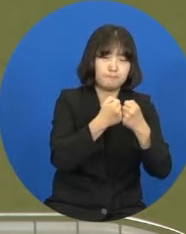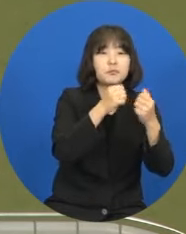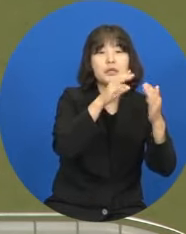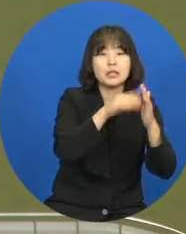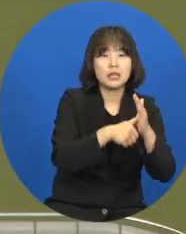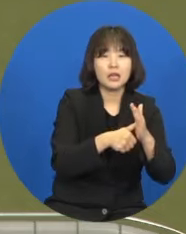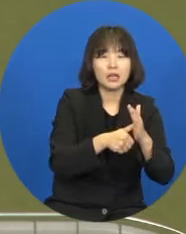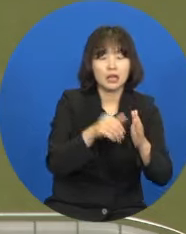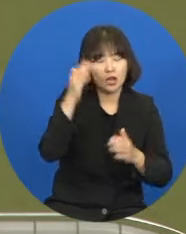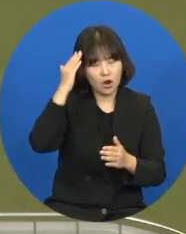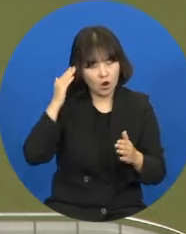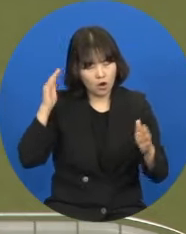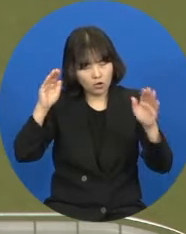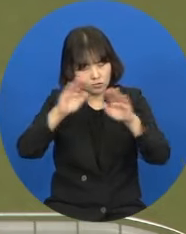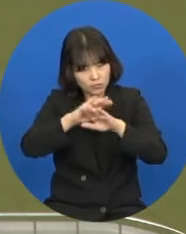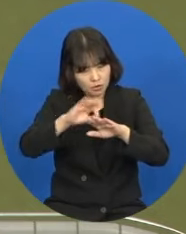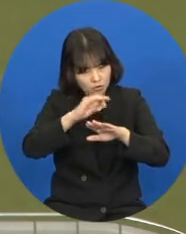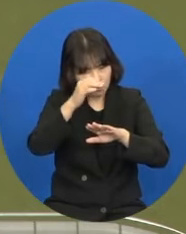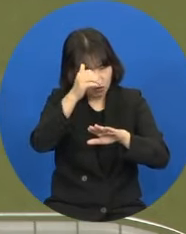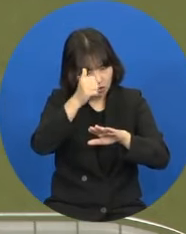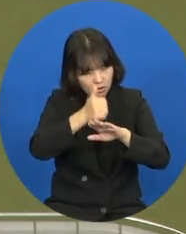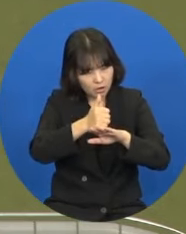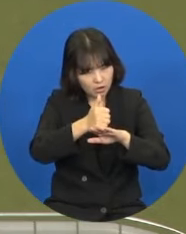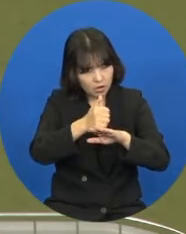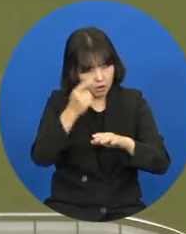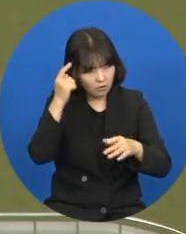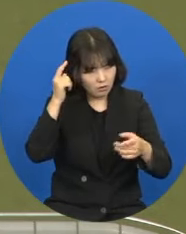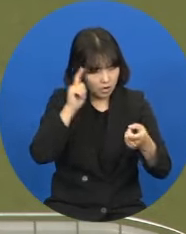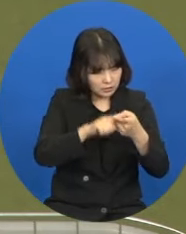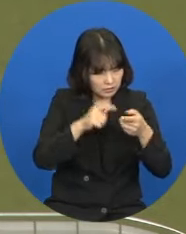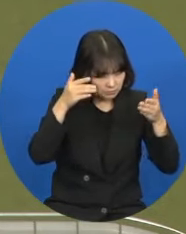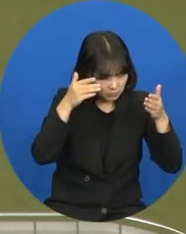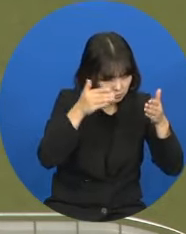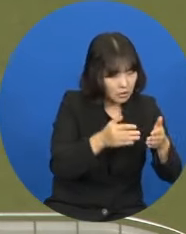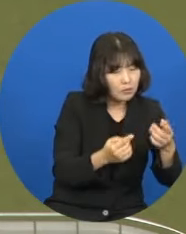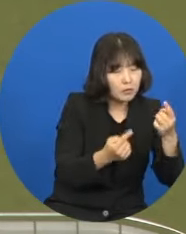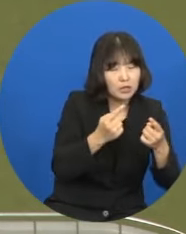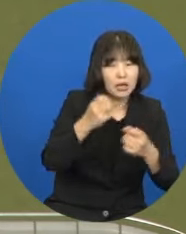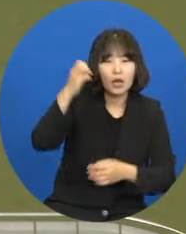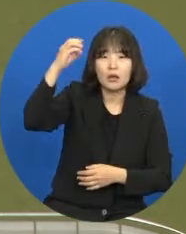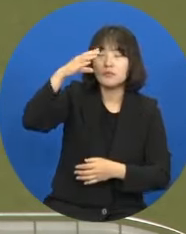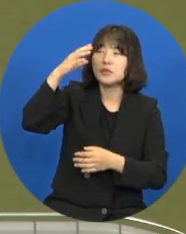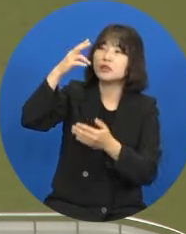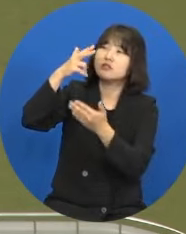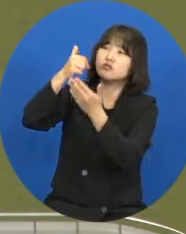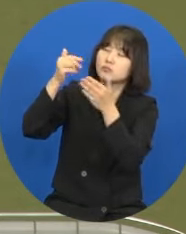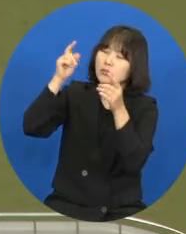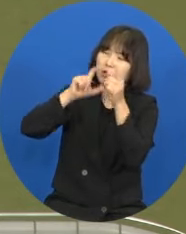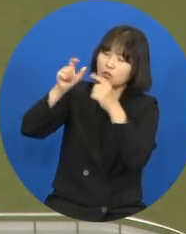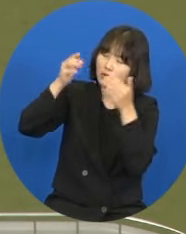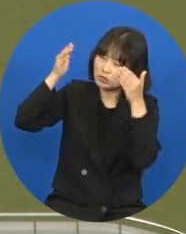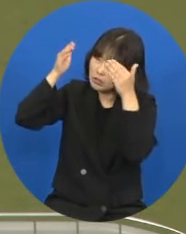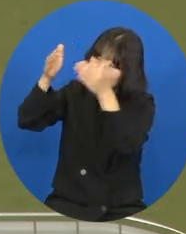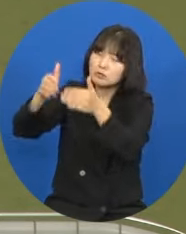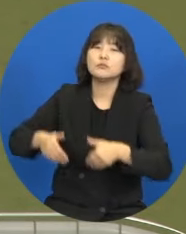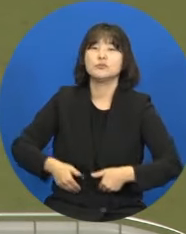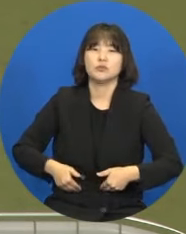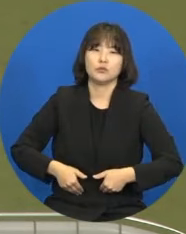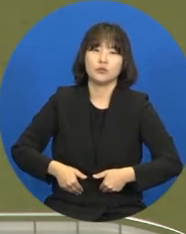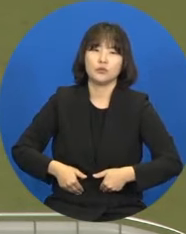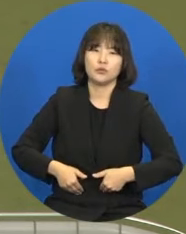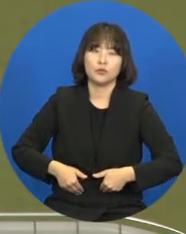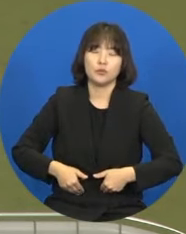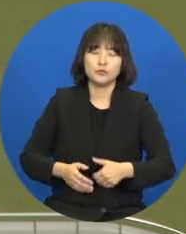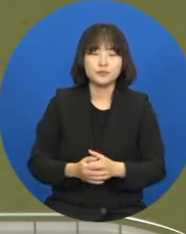어둠의 왕자에게 너무 많은 관심을 썼는 대신 빛되신 주님에게 더 많이 집중해야 합니다